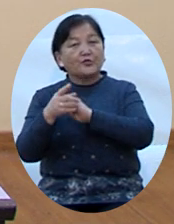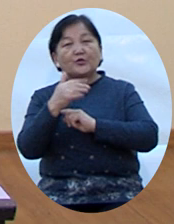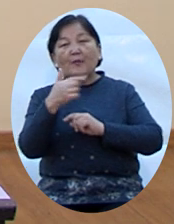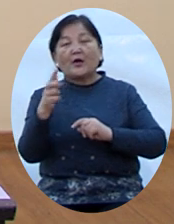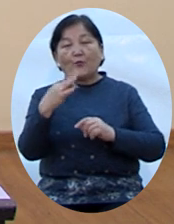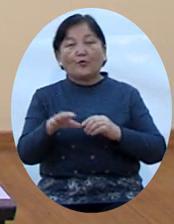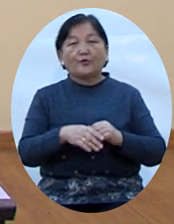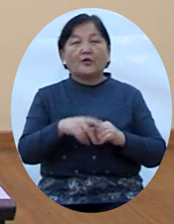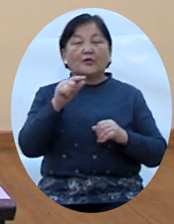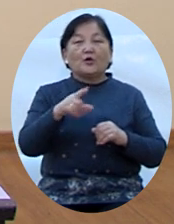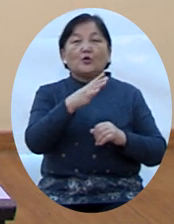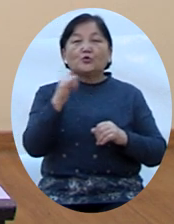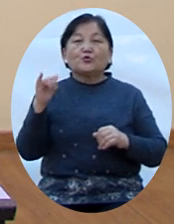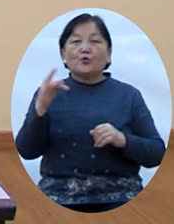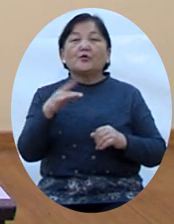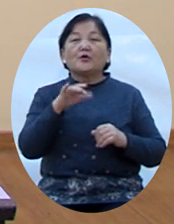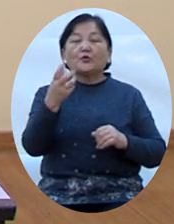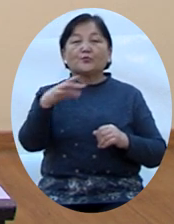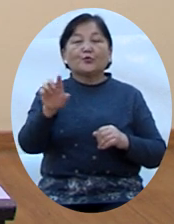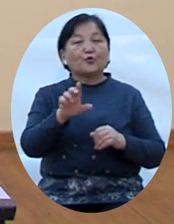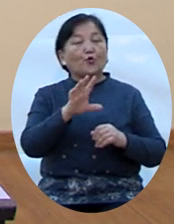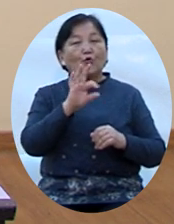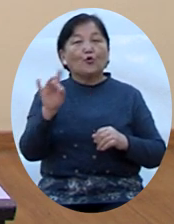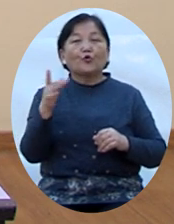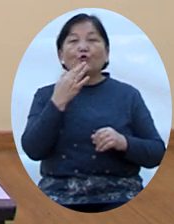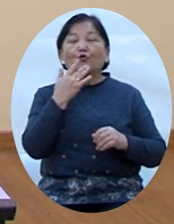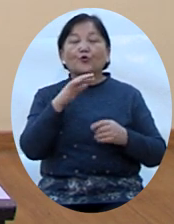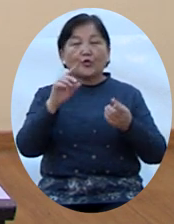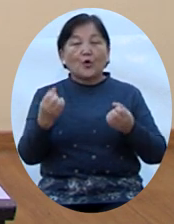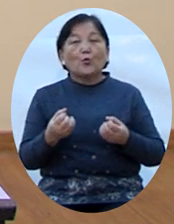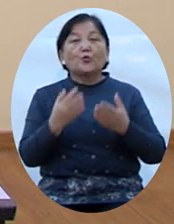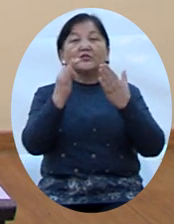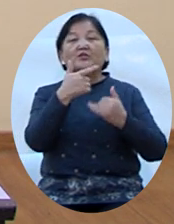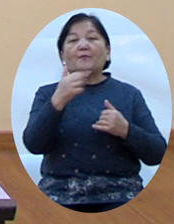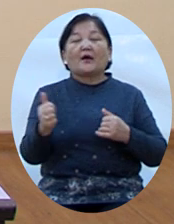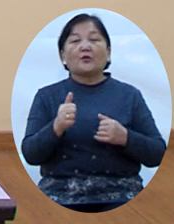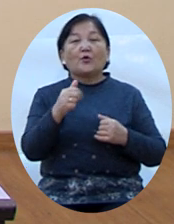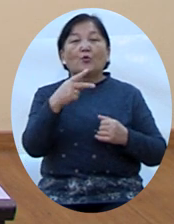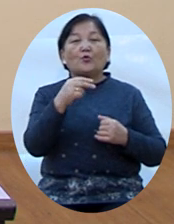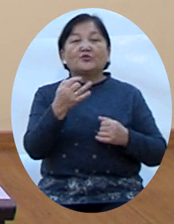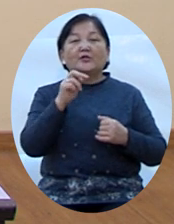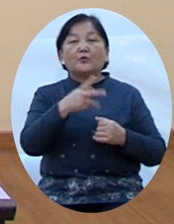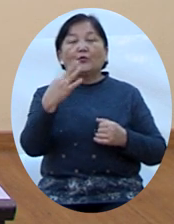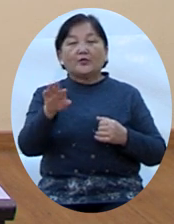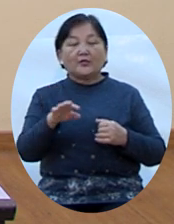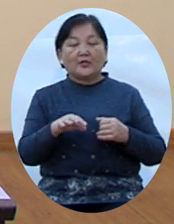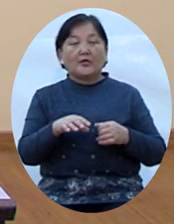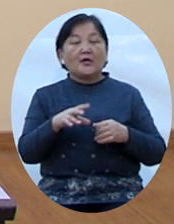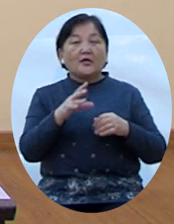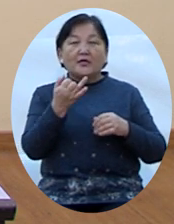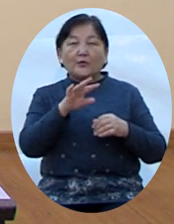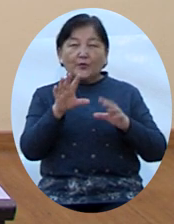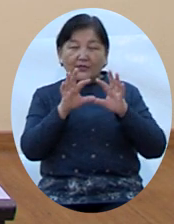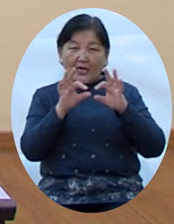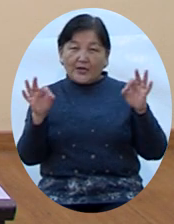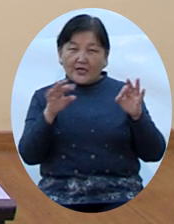гидроксид болох суур тус бүрт өөр өөр өнгө үзүүлж байгаа нь хүчлүүдийг хооронд нь илүү